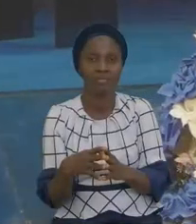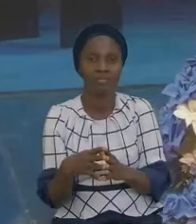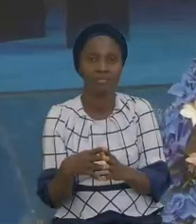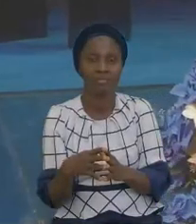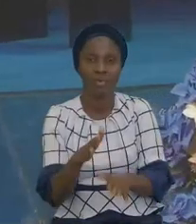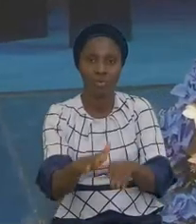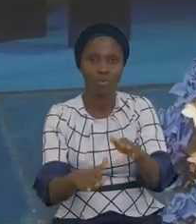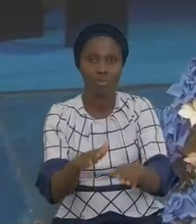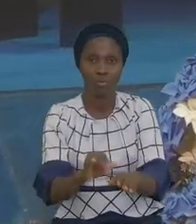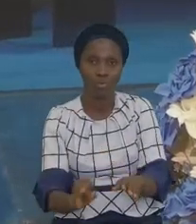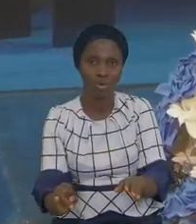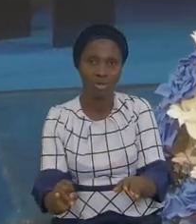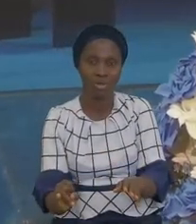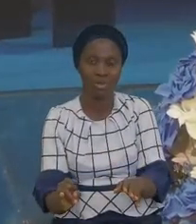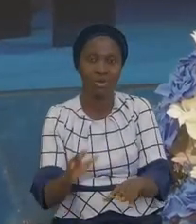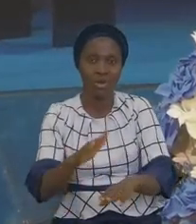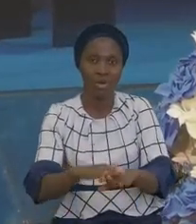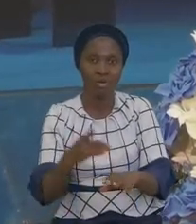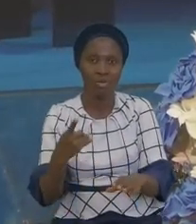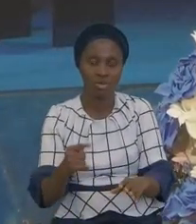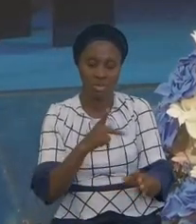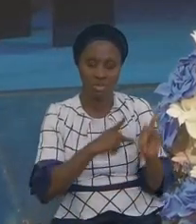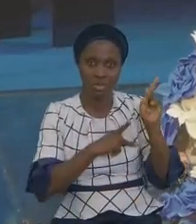Marcher sur la voie royale,